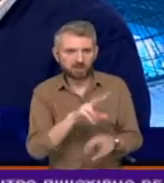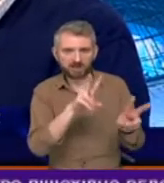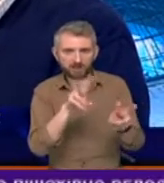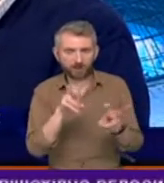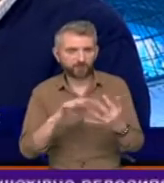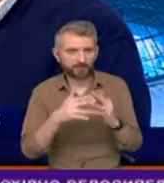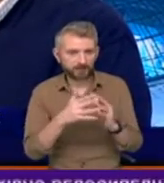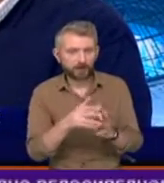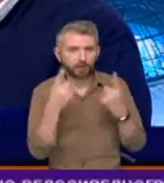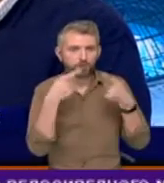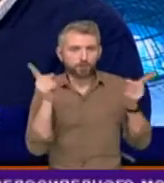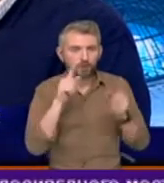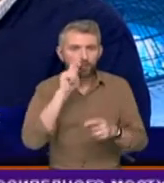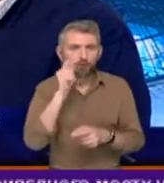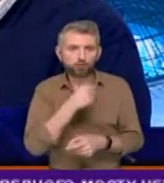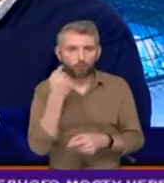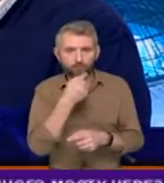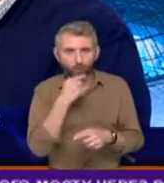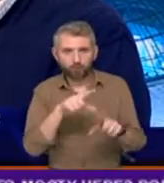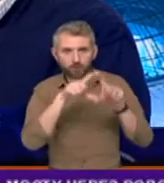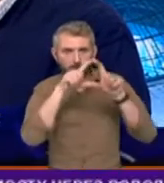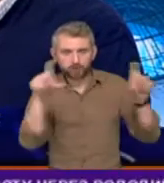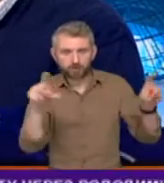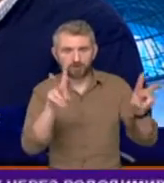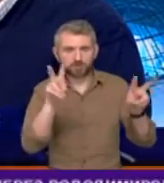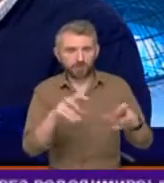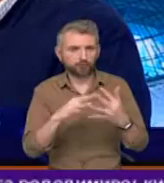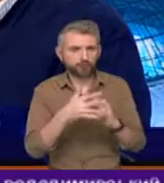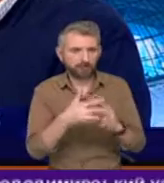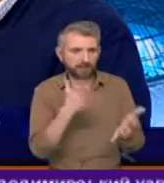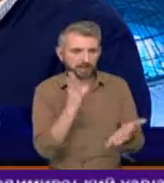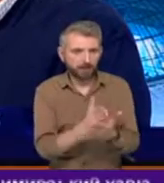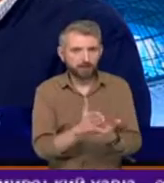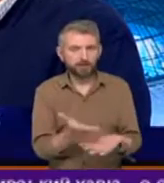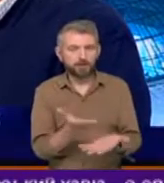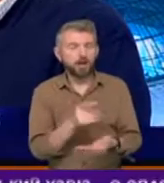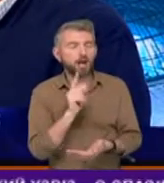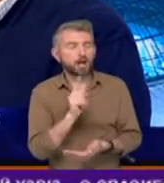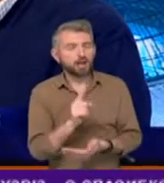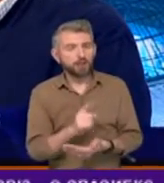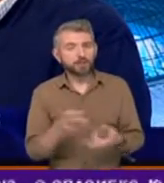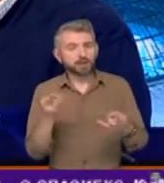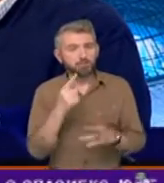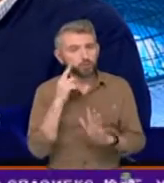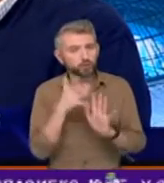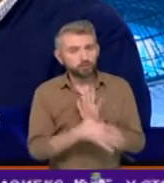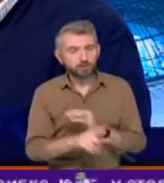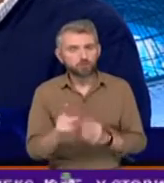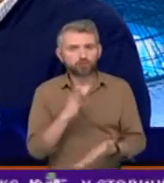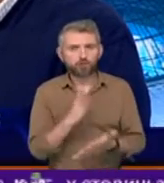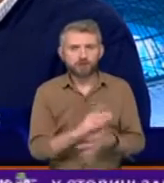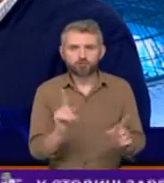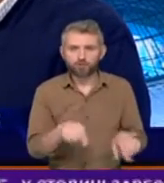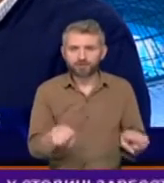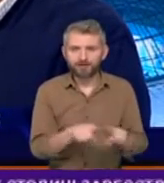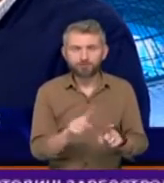сіл. А в Словаччині ще українською мовою таблички назвами сіл до самої Любостині висять. Але треба зрозуміти, що є щось таке,